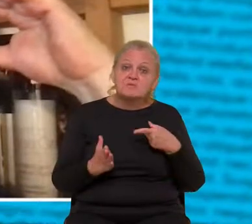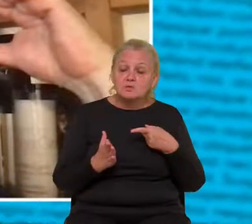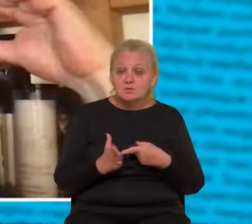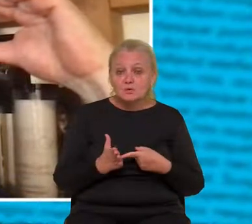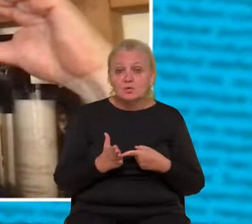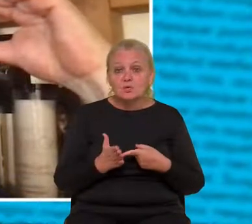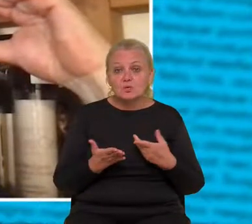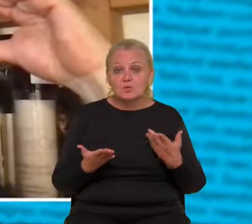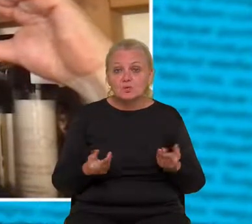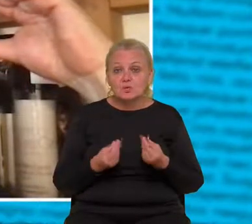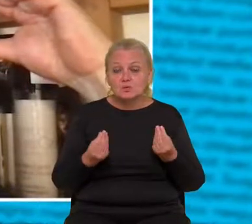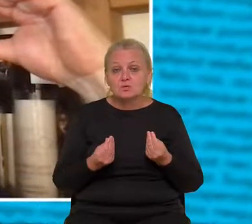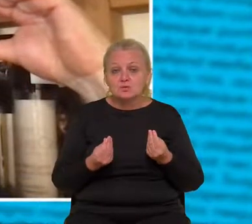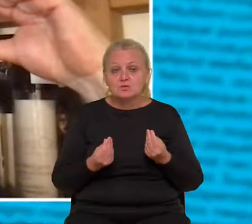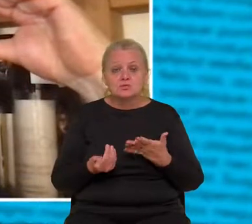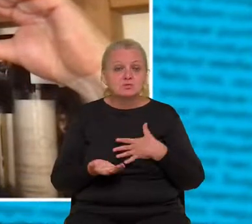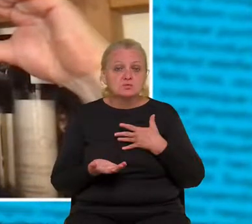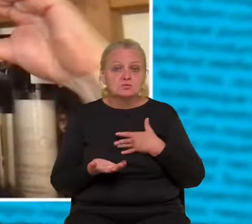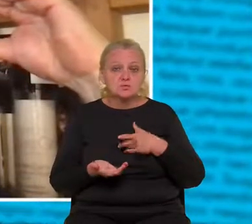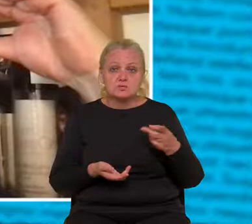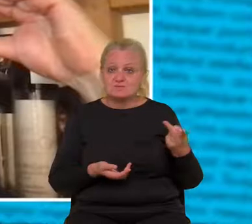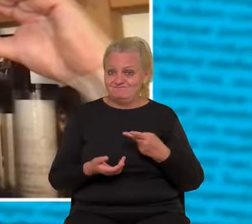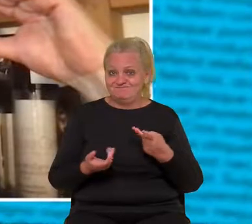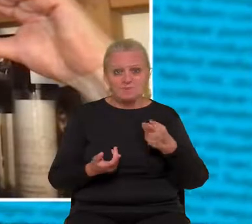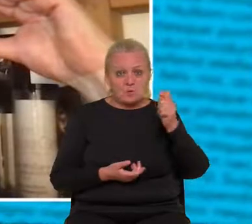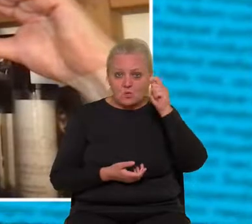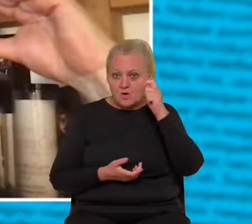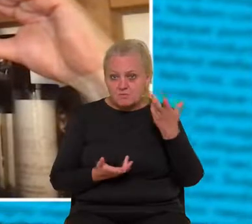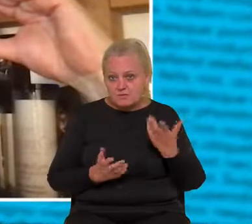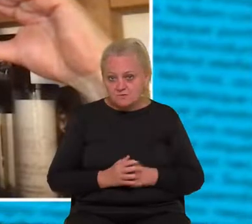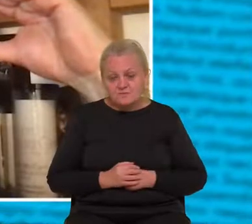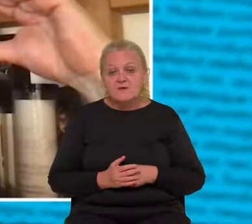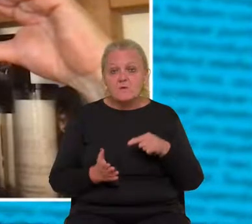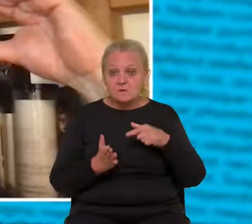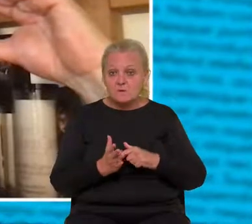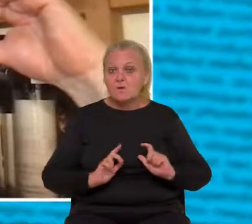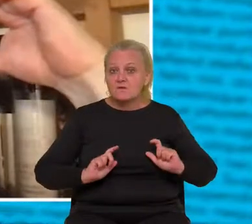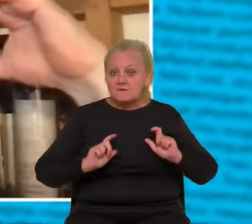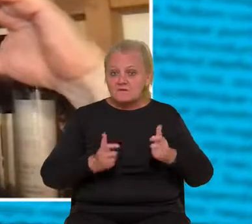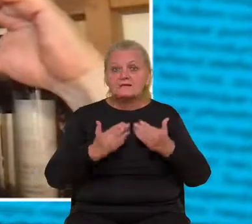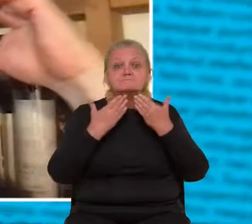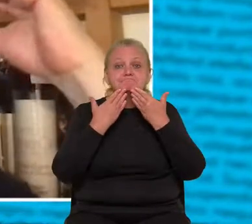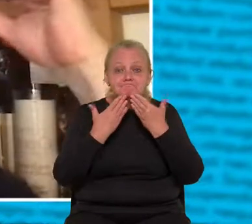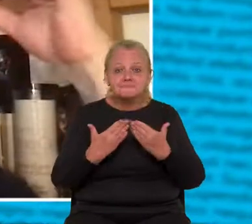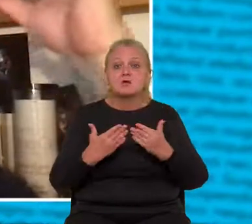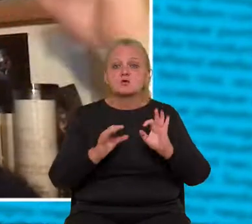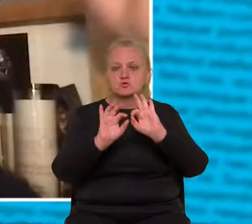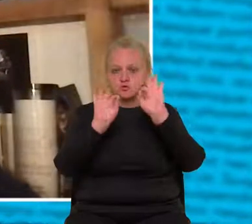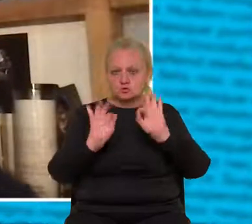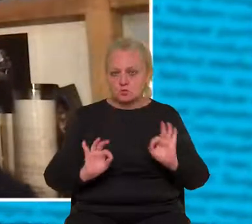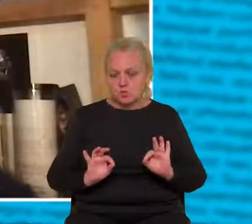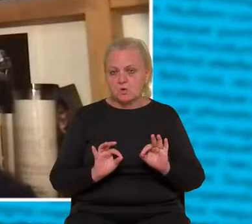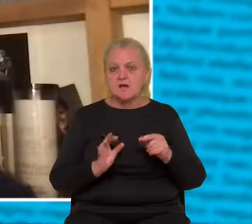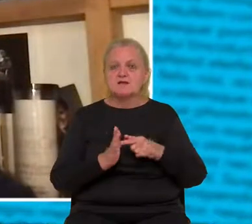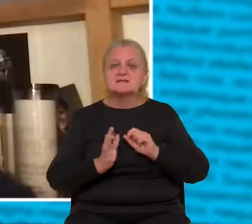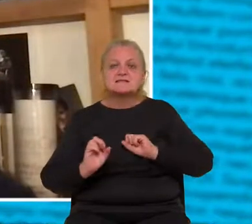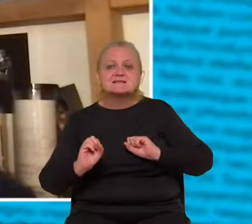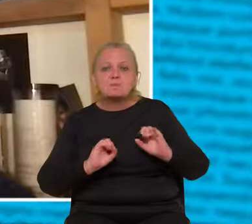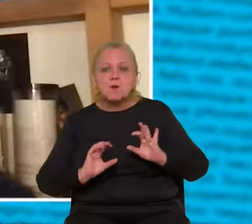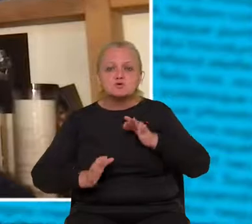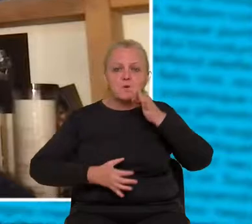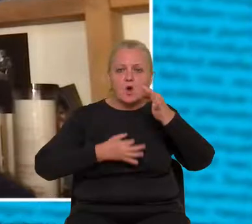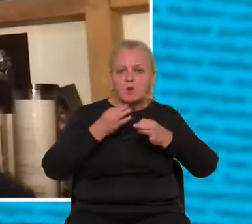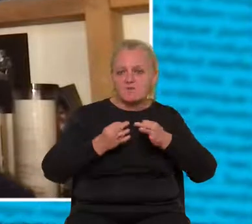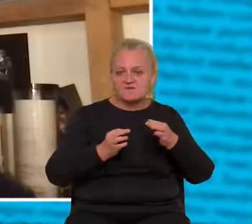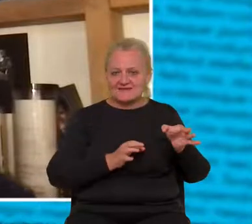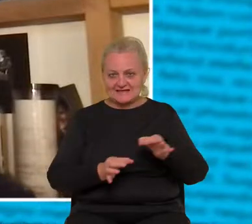wtedy będziemy w dużym, dużym kłopocie. I to właśnie dzieje się poprzez sztukę i formę opowiadania historii.